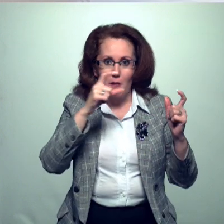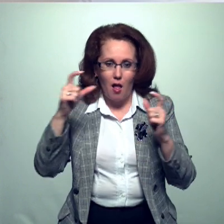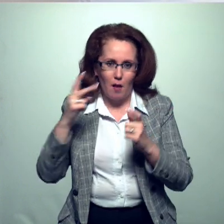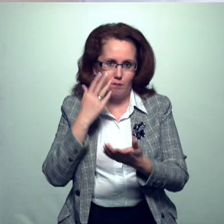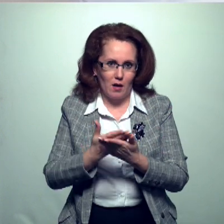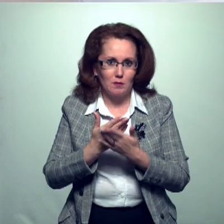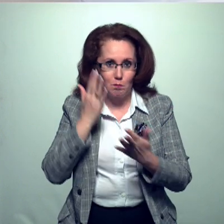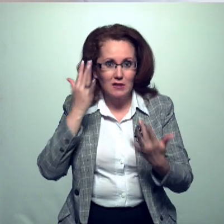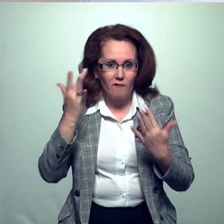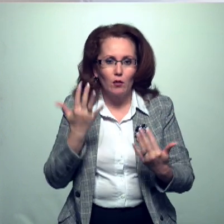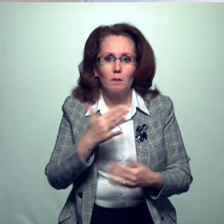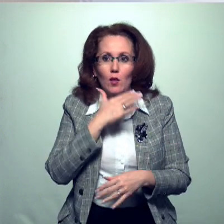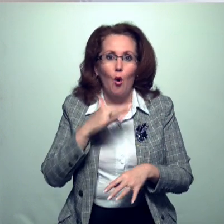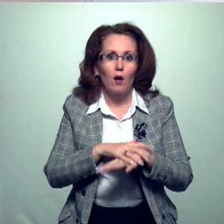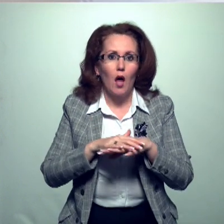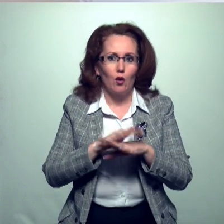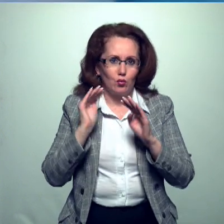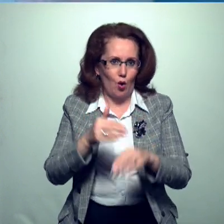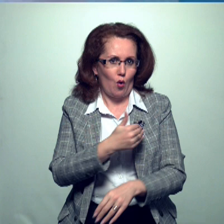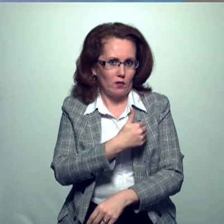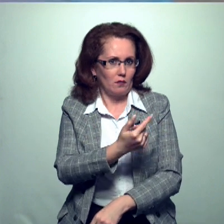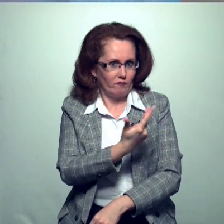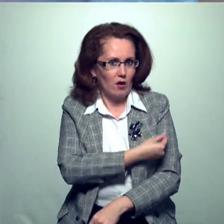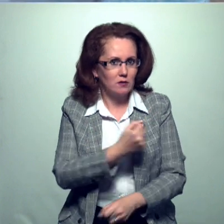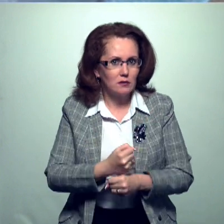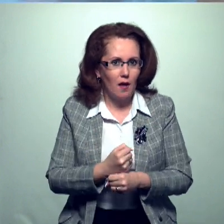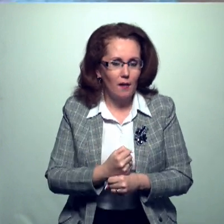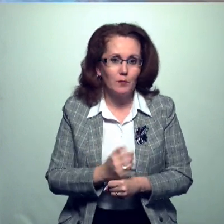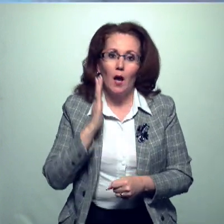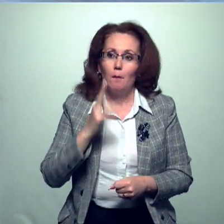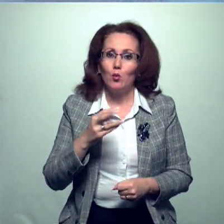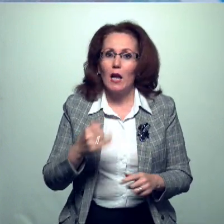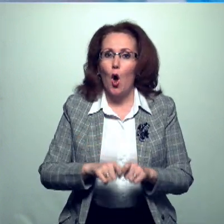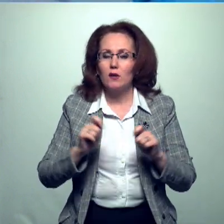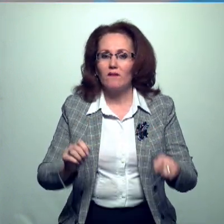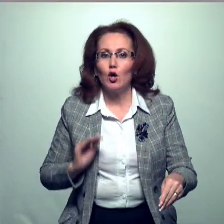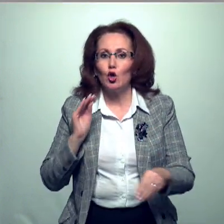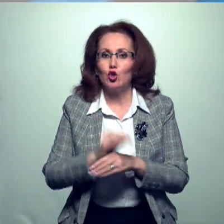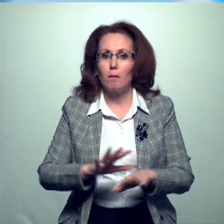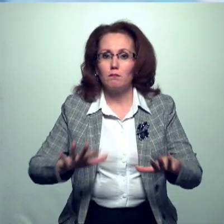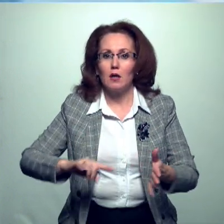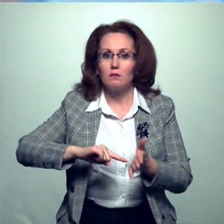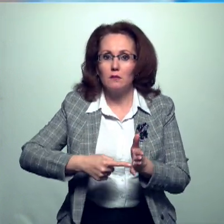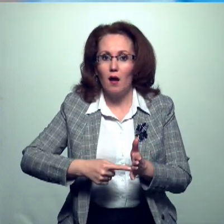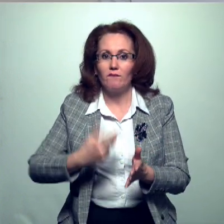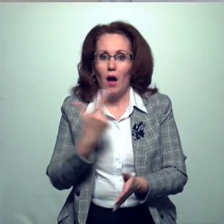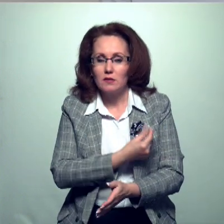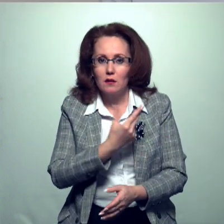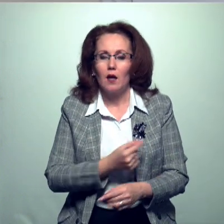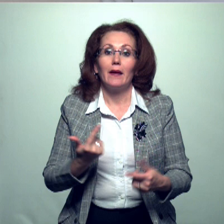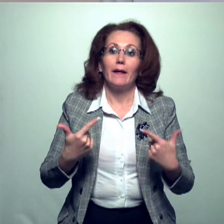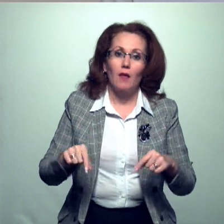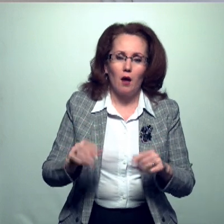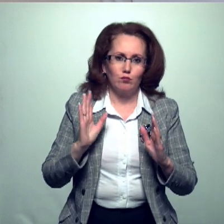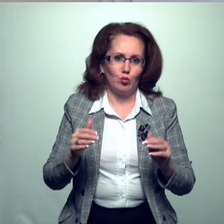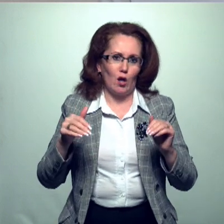что представляете, сколько народу хочет вакцинироваться. Будут ли открывать дополнительные пункты вакцинации от ковид и где, решать будут